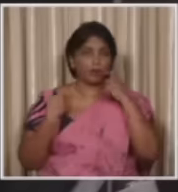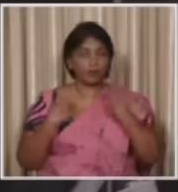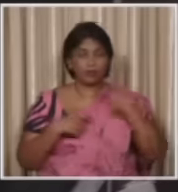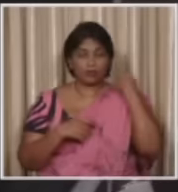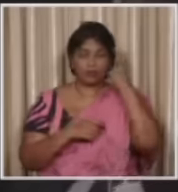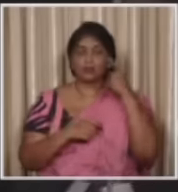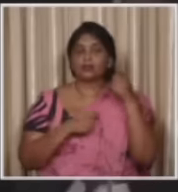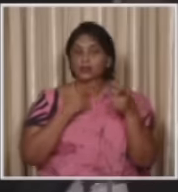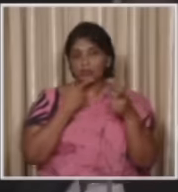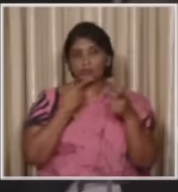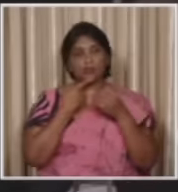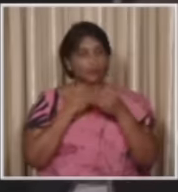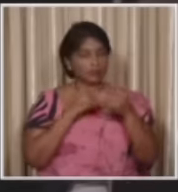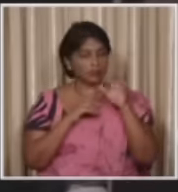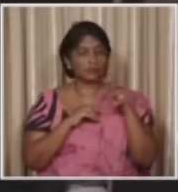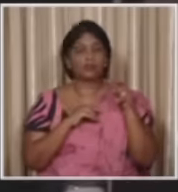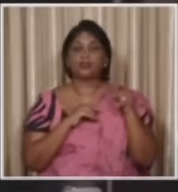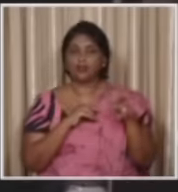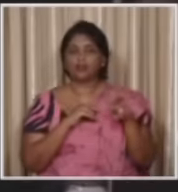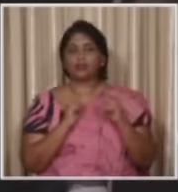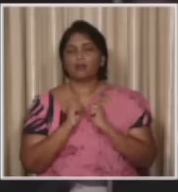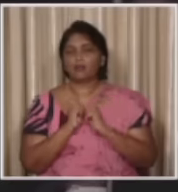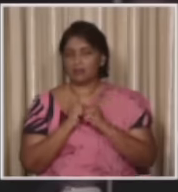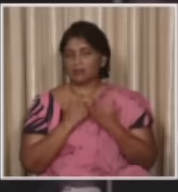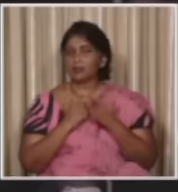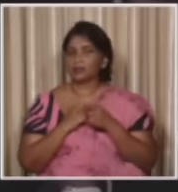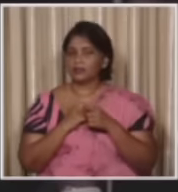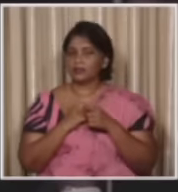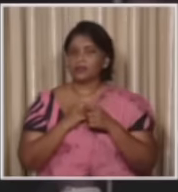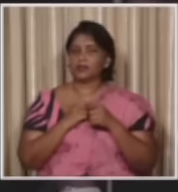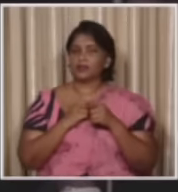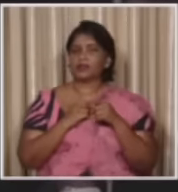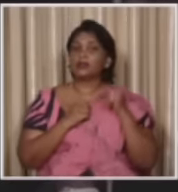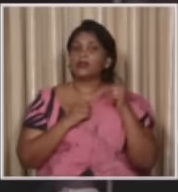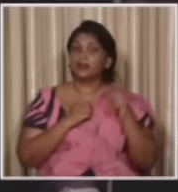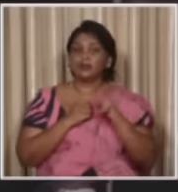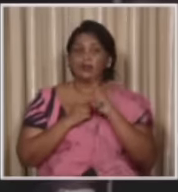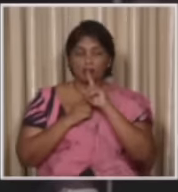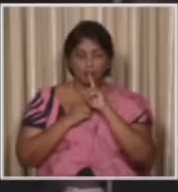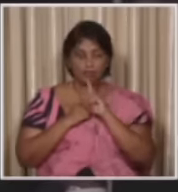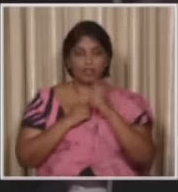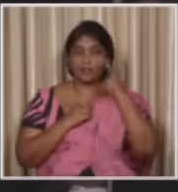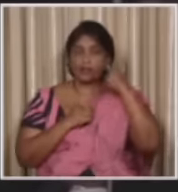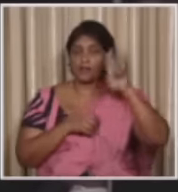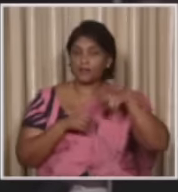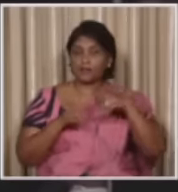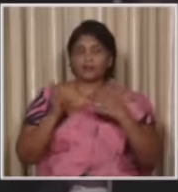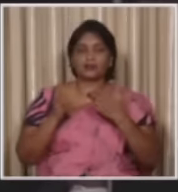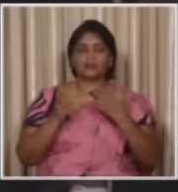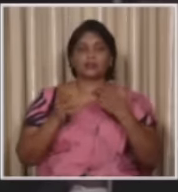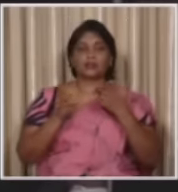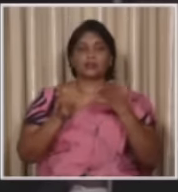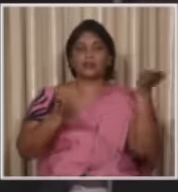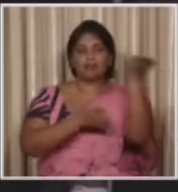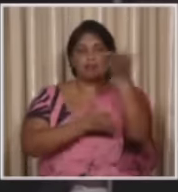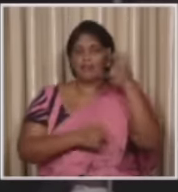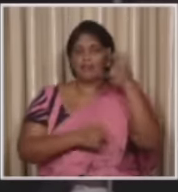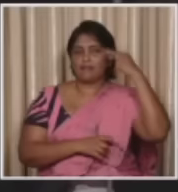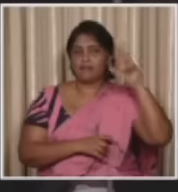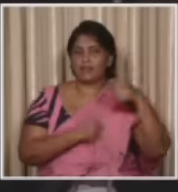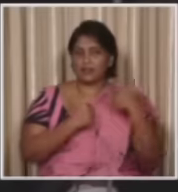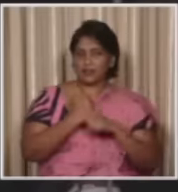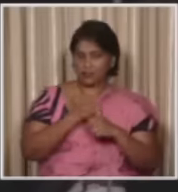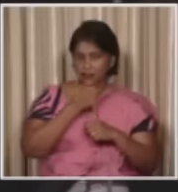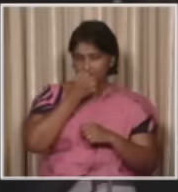විසරදතුමන්ලා මේක කළා නම් ඒකත් හරියන්නේ නෑ මොකද විශ්වාස එතුමා කියන ආගම විශ්වාසය නැතිලා තියෙන මේගොල්ලෝ ගැන අදපු අය